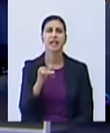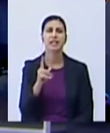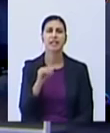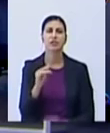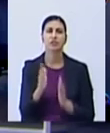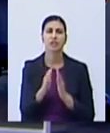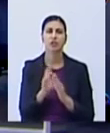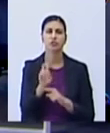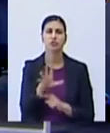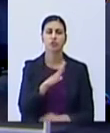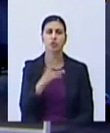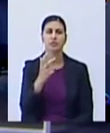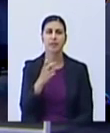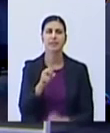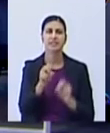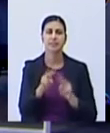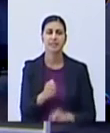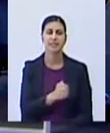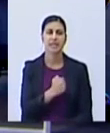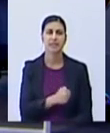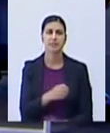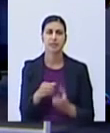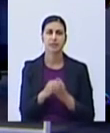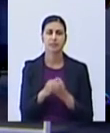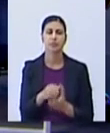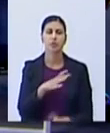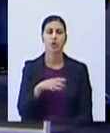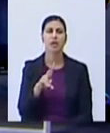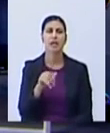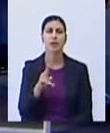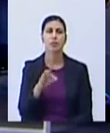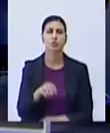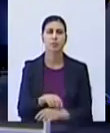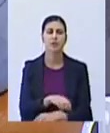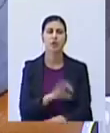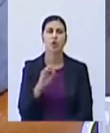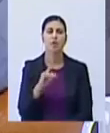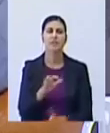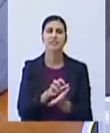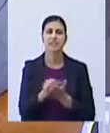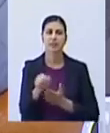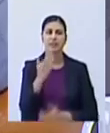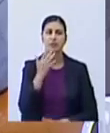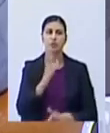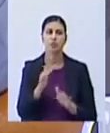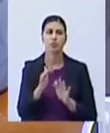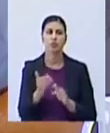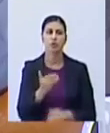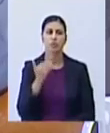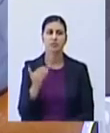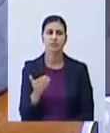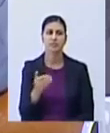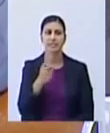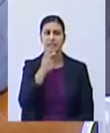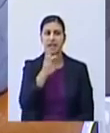შარვანათელაშვილის სახლში როგორ შევარდა 300-ის სპეცრაზმელი, როგორ მოხდა ლეიბორისტული პარტიის ოფისის დარბევა ნაციონალური მოძრაობის